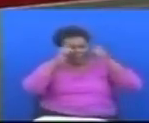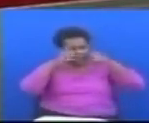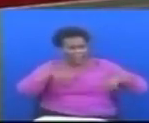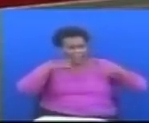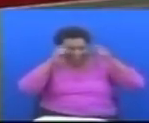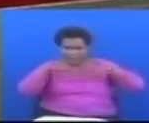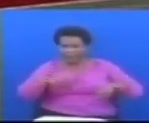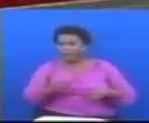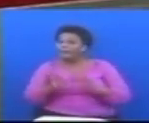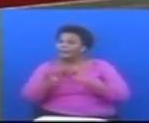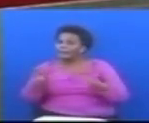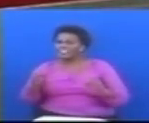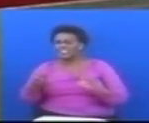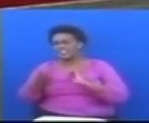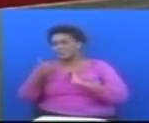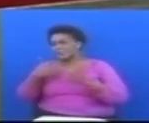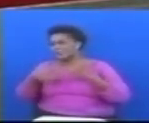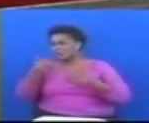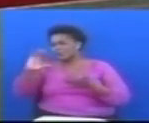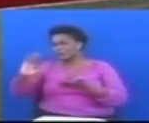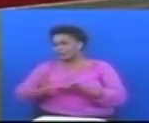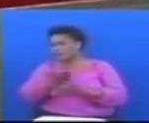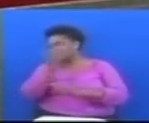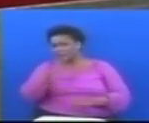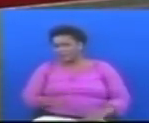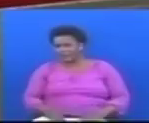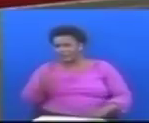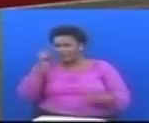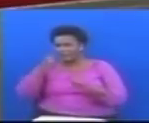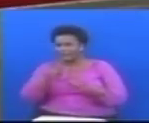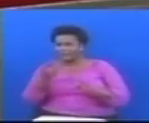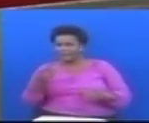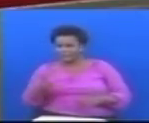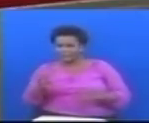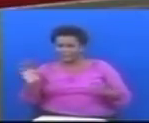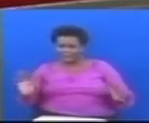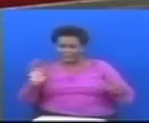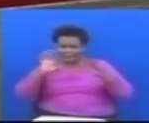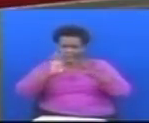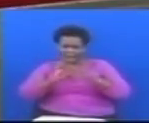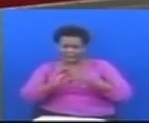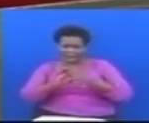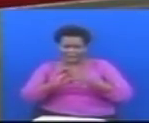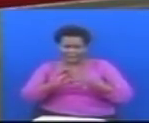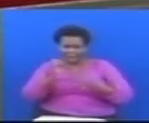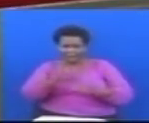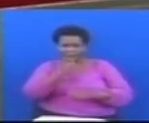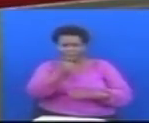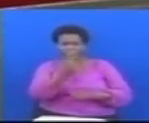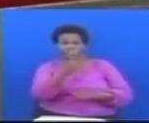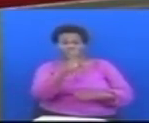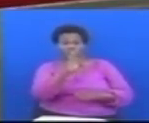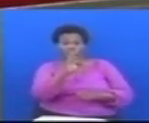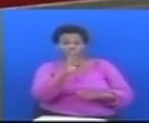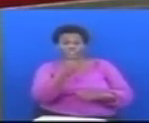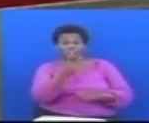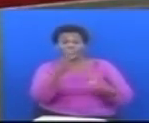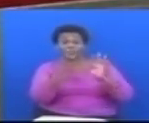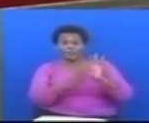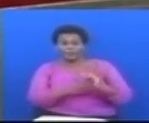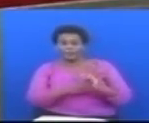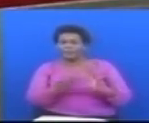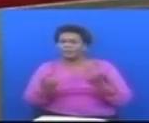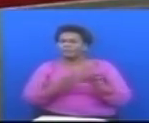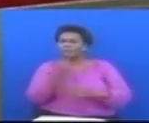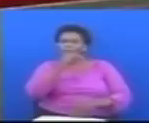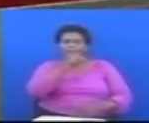kujenga kipango cha lami tunaendelea ili tuunganishe na kile kipande cha kilomita 28 kutoka Kiansi kuja Mlimba. Lakini ile sehemu